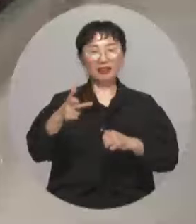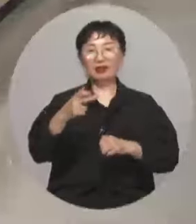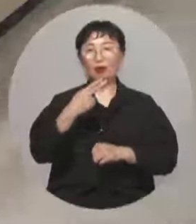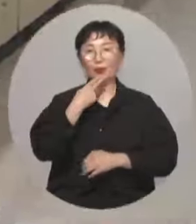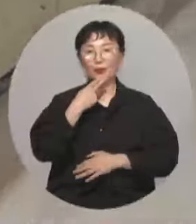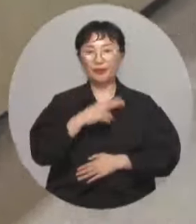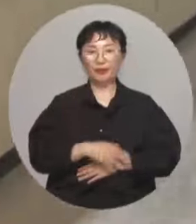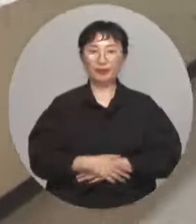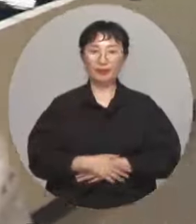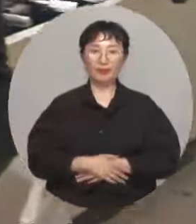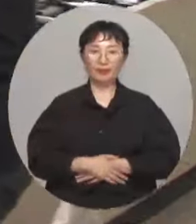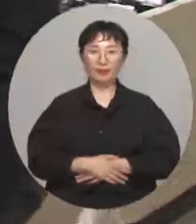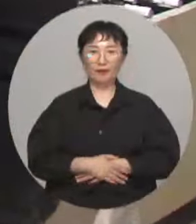MBC 뉴스 이종입니다